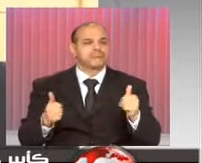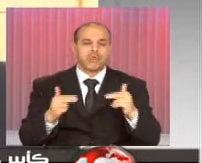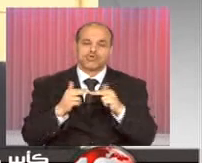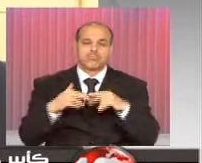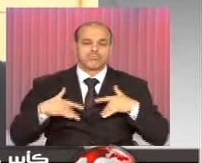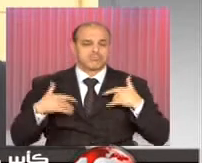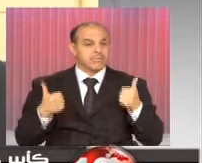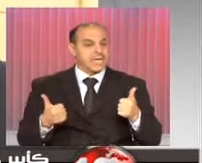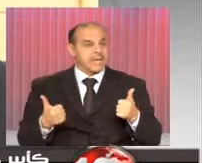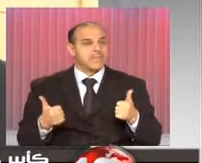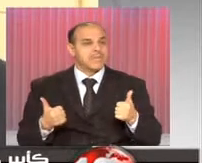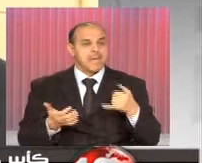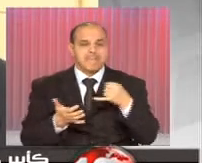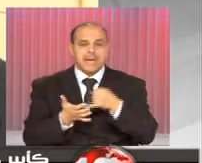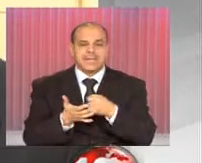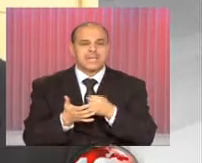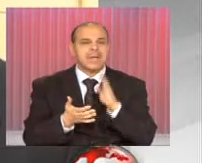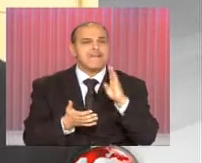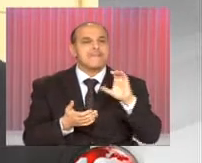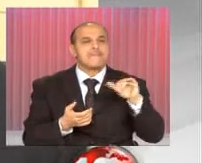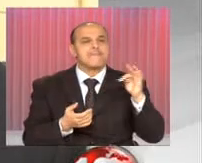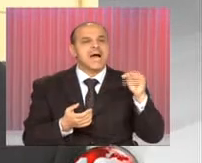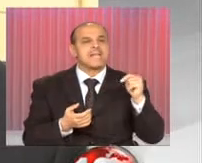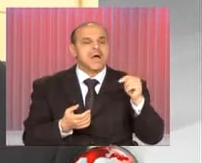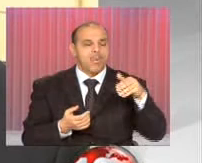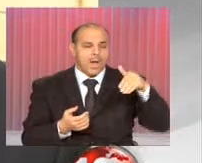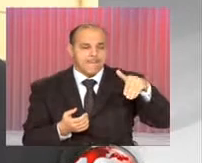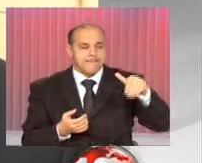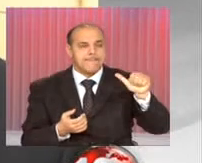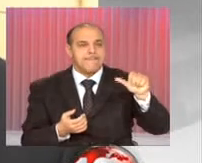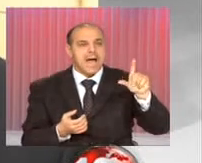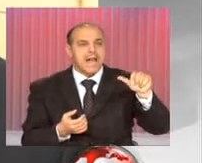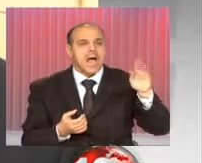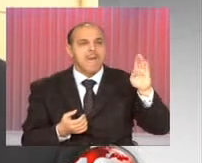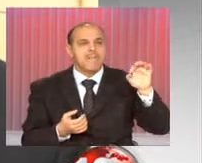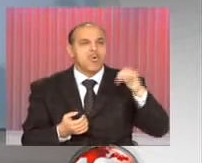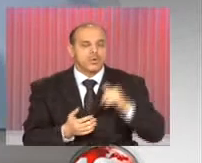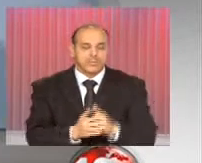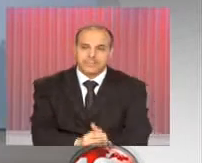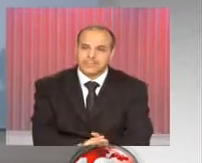الجودة بمدينتي باتا وملابو.